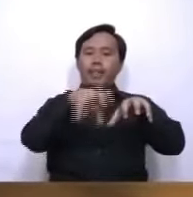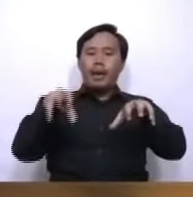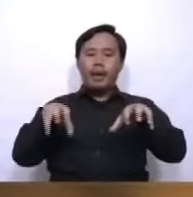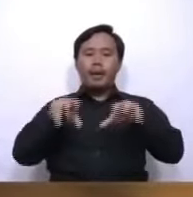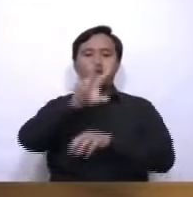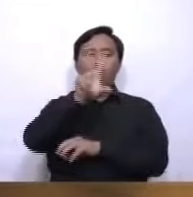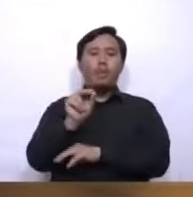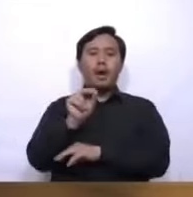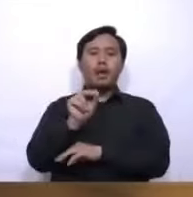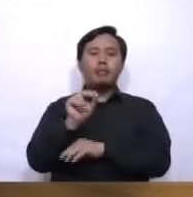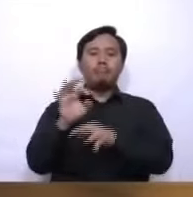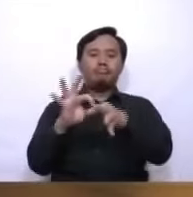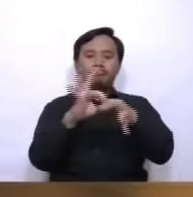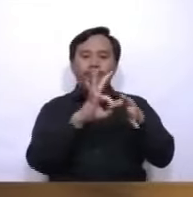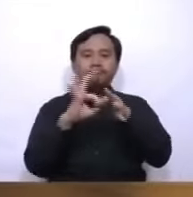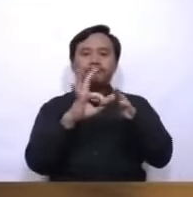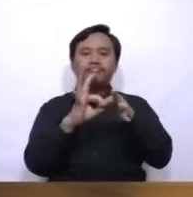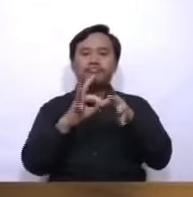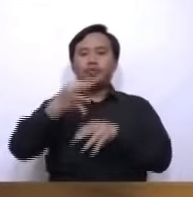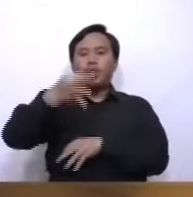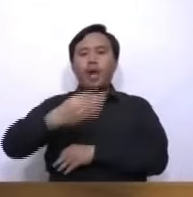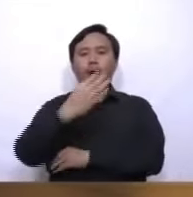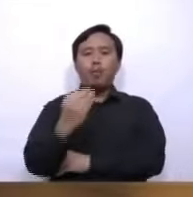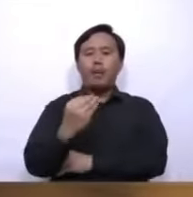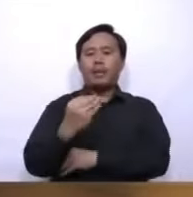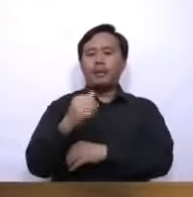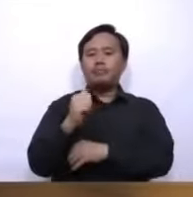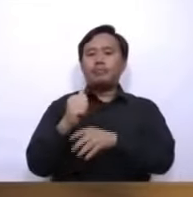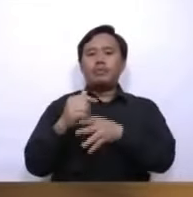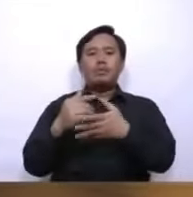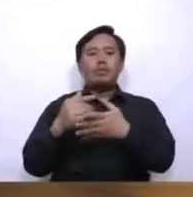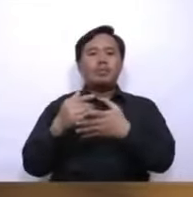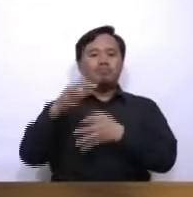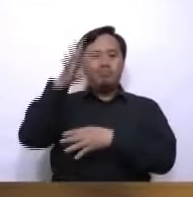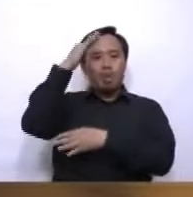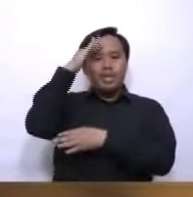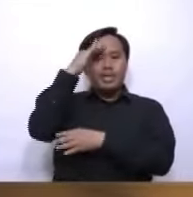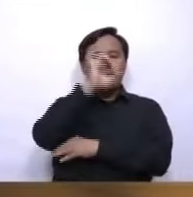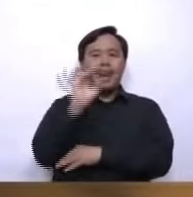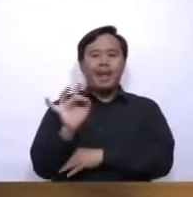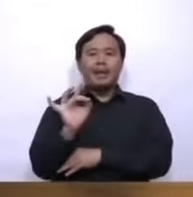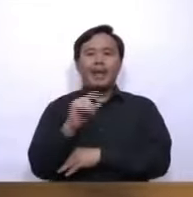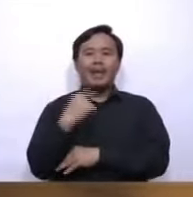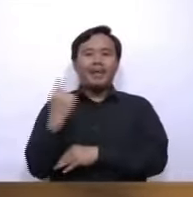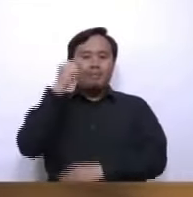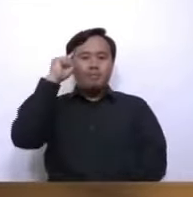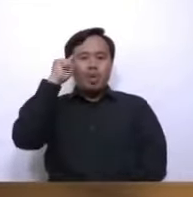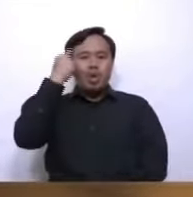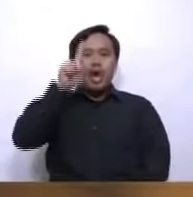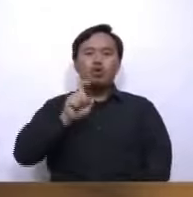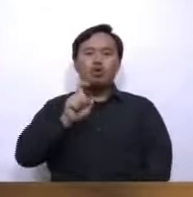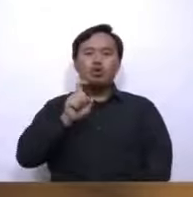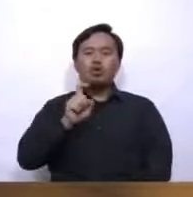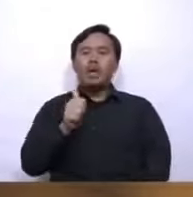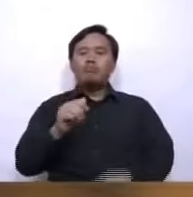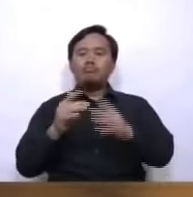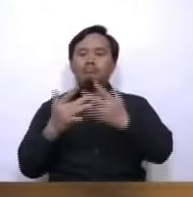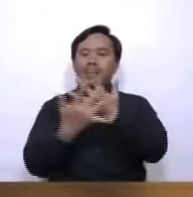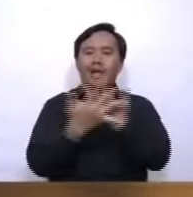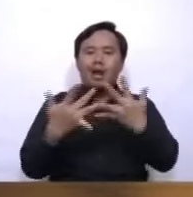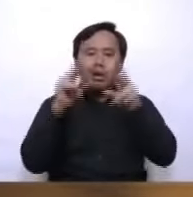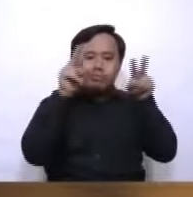Provinsi Jawa Barat, Kota Kabupaten, dan juga aparat penegak hukum. Dan dengan itulah kita saling peduli antara masyarakat sehingga